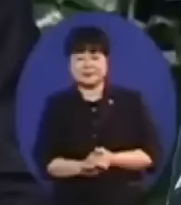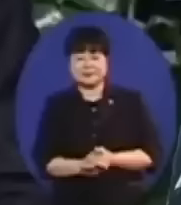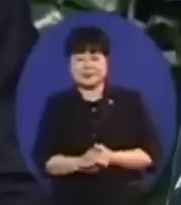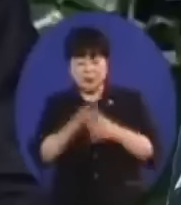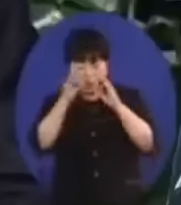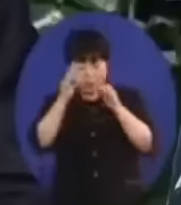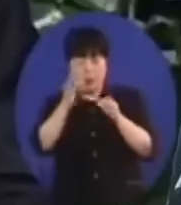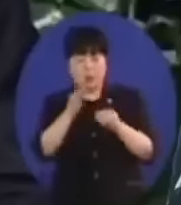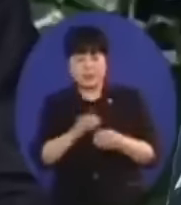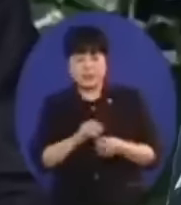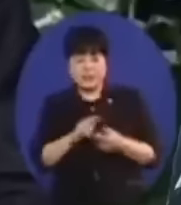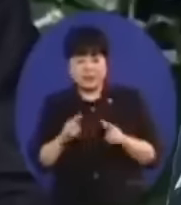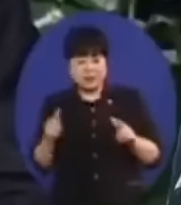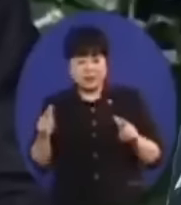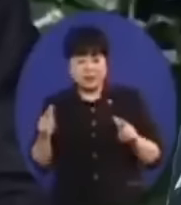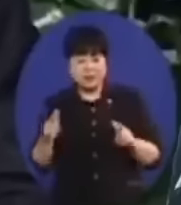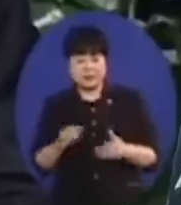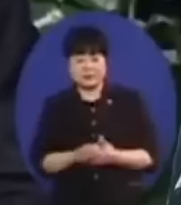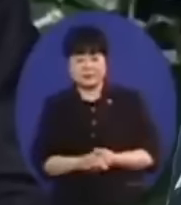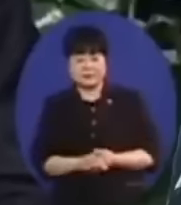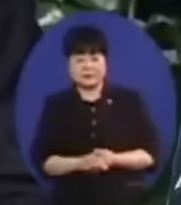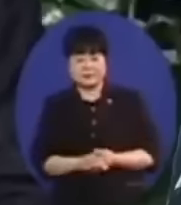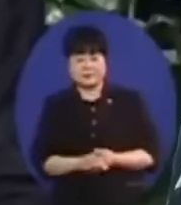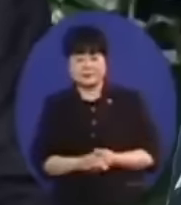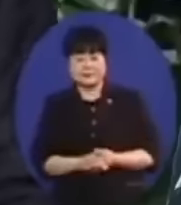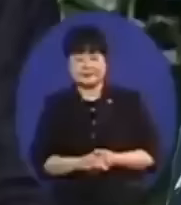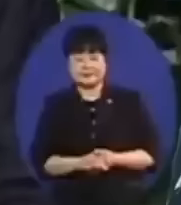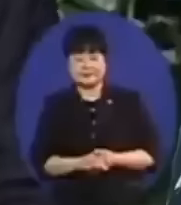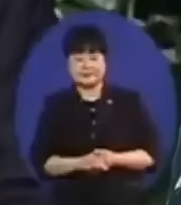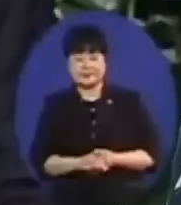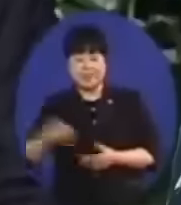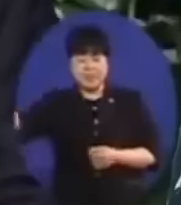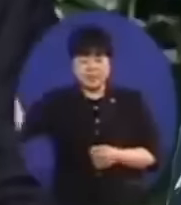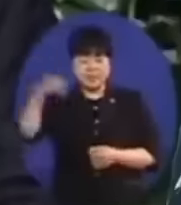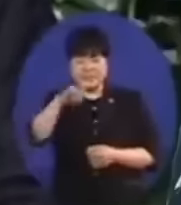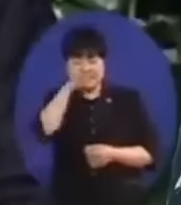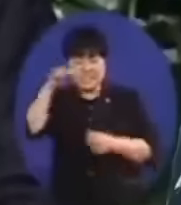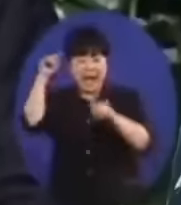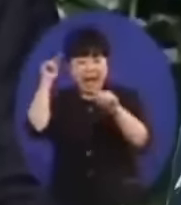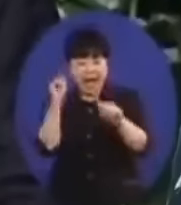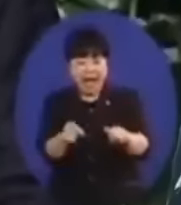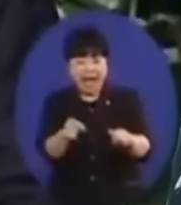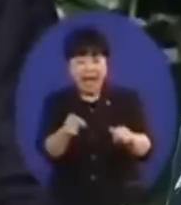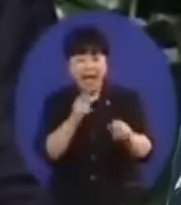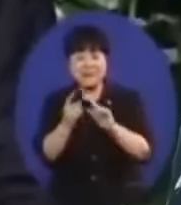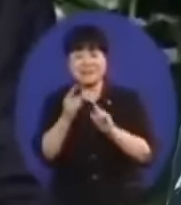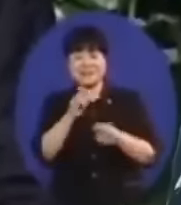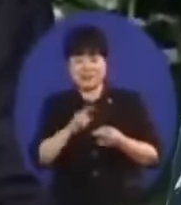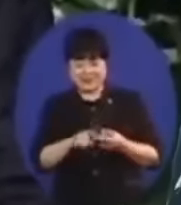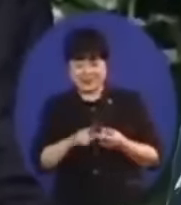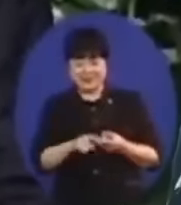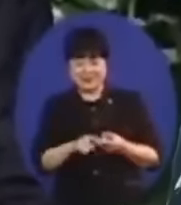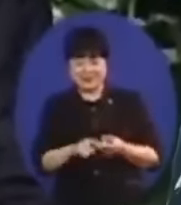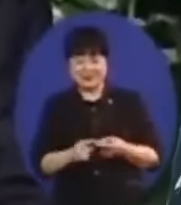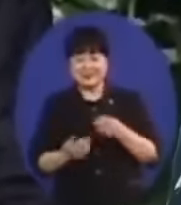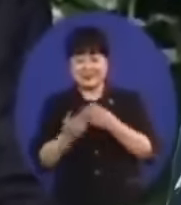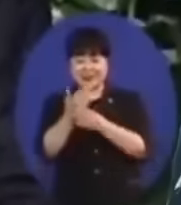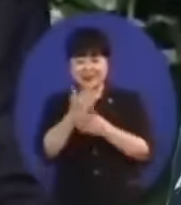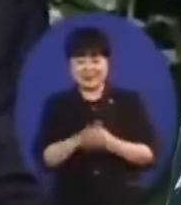눈에 보이는 세상 만물 3차원의 세계를 창조하실 때 빛이 있어라 말씀했지 않습니까? 빛이